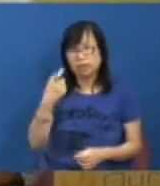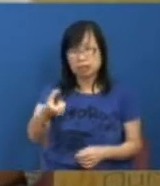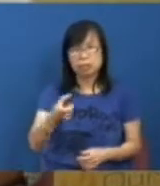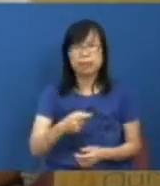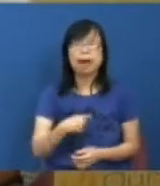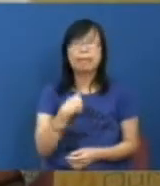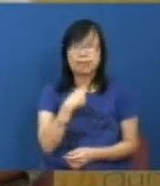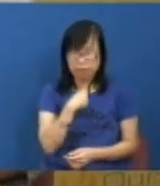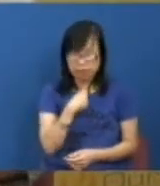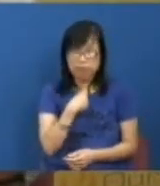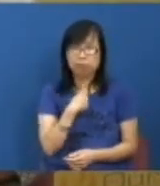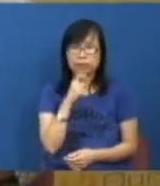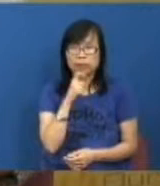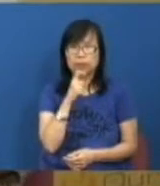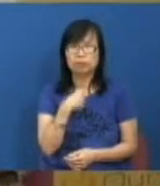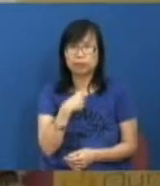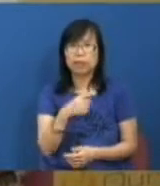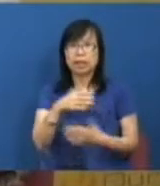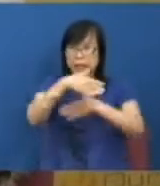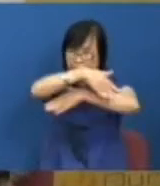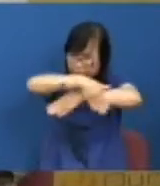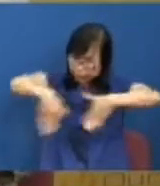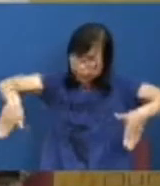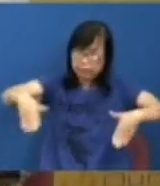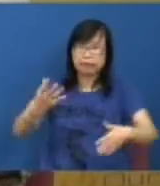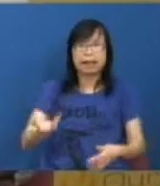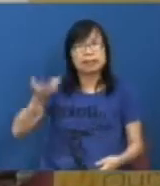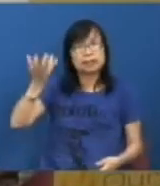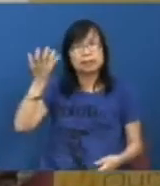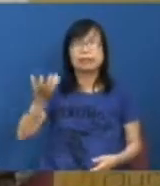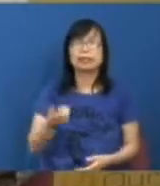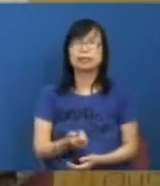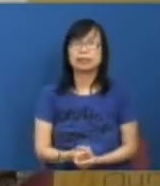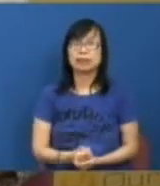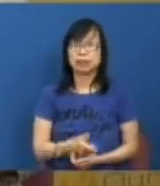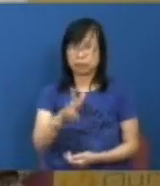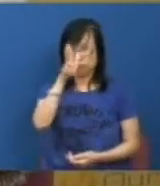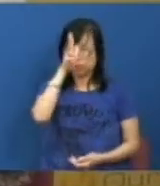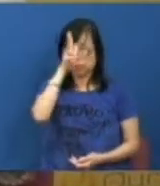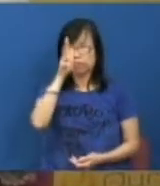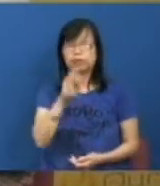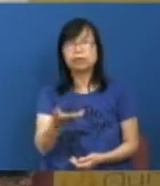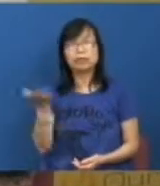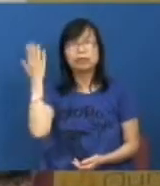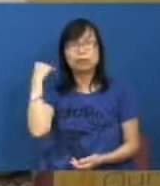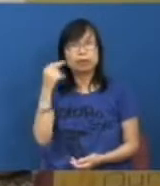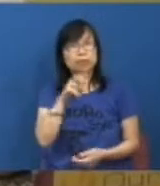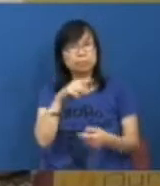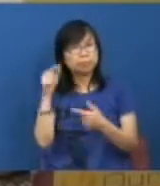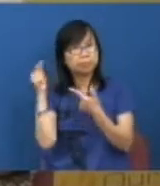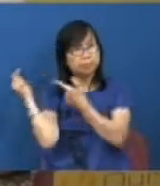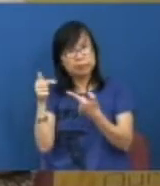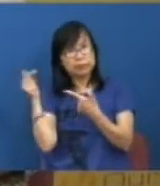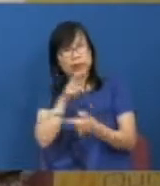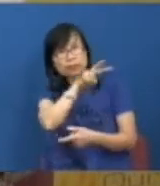咁嘅需要去做一個隔熱功能咧？咁我哋覺得呢樣嘢其實。即政府都在過去一直看到那個情